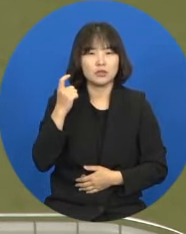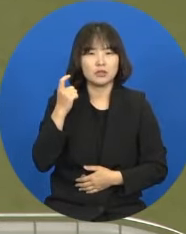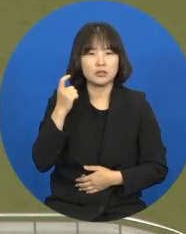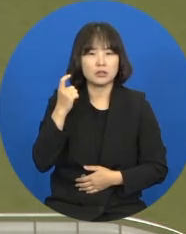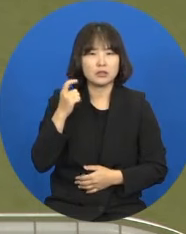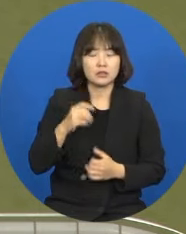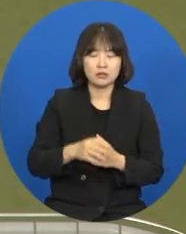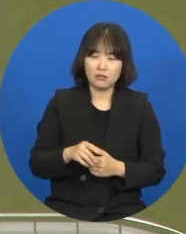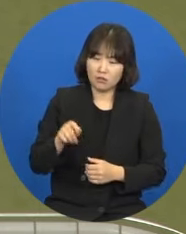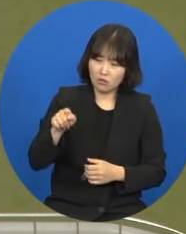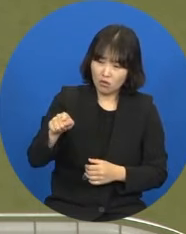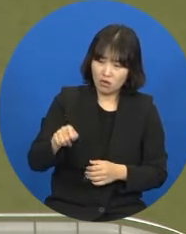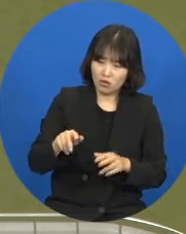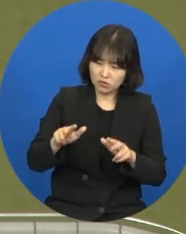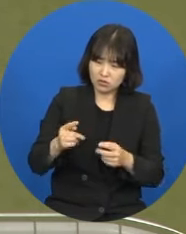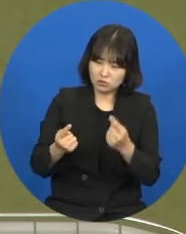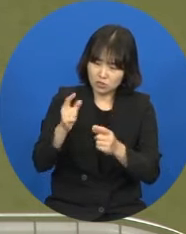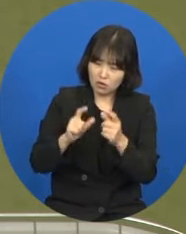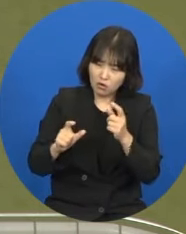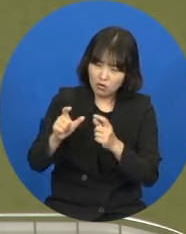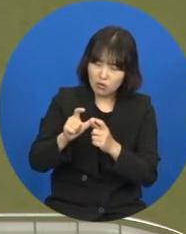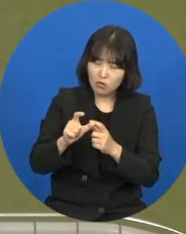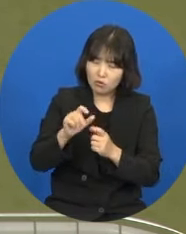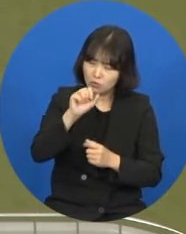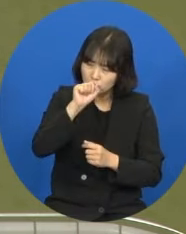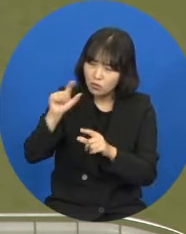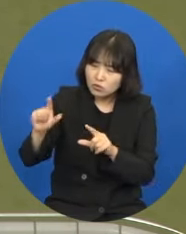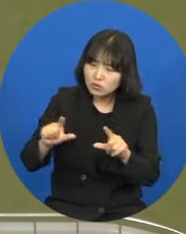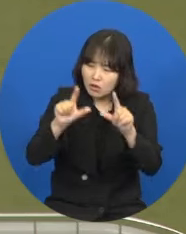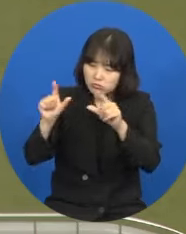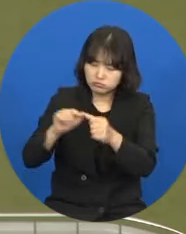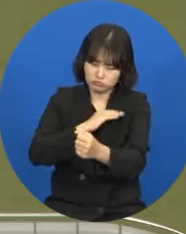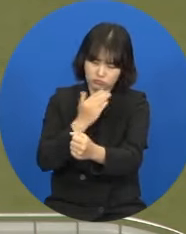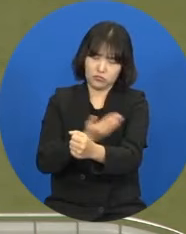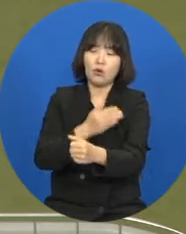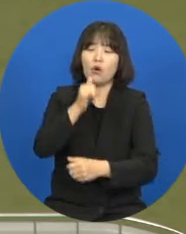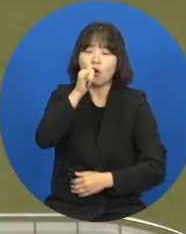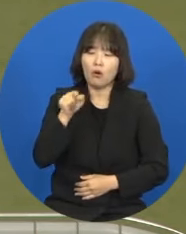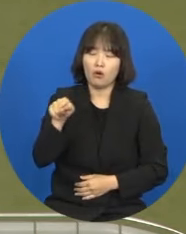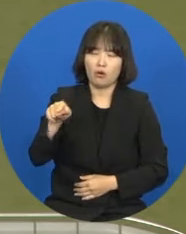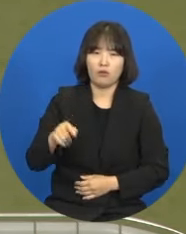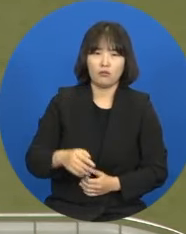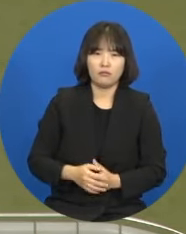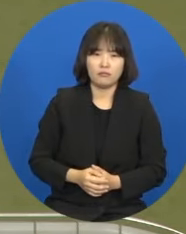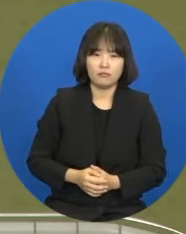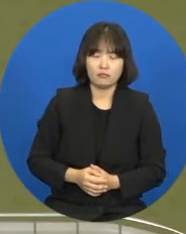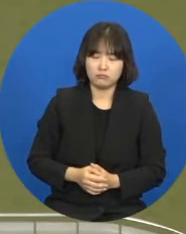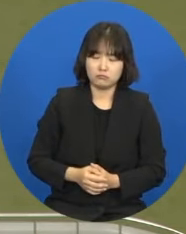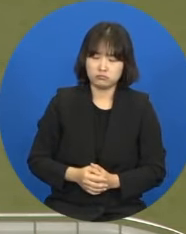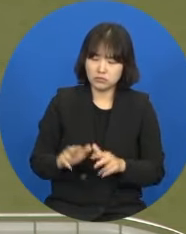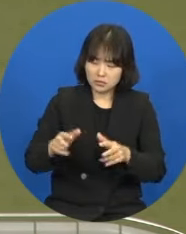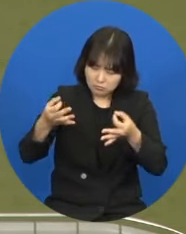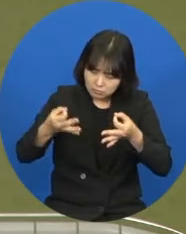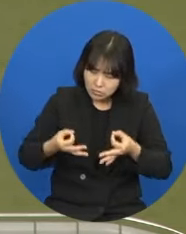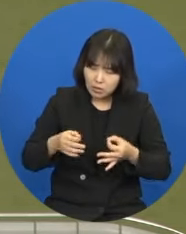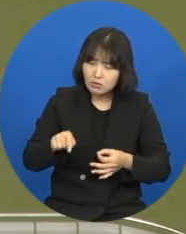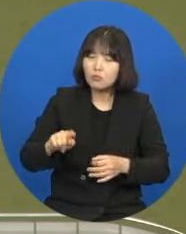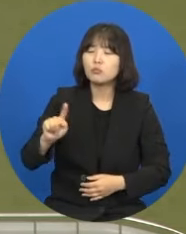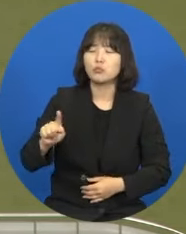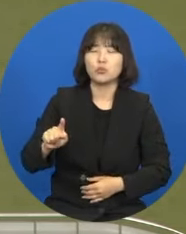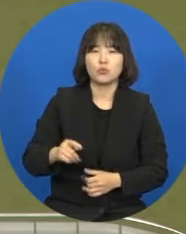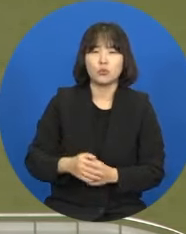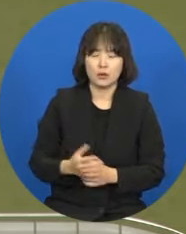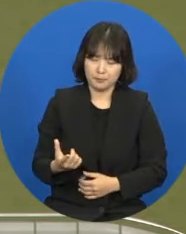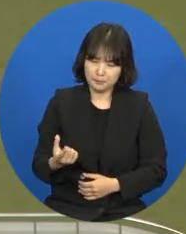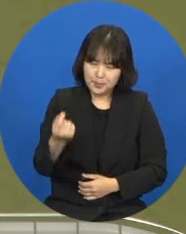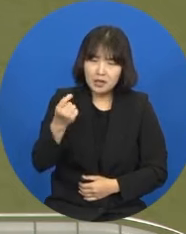지금보다 더 나은 삶을 살 자격이 있어음 근데 너의 삶을 봐 이게 뭐야 빨리